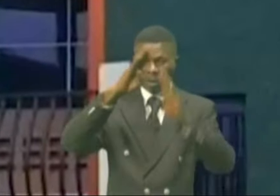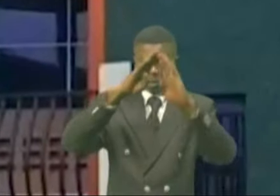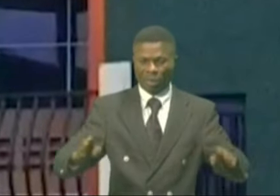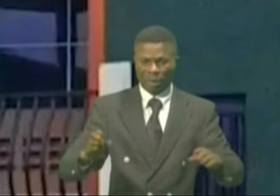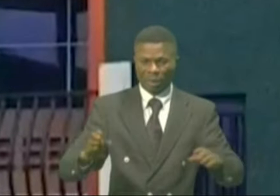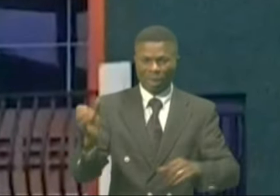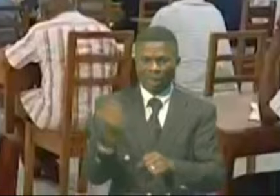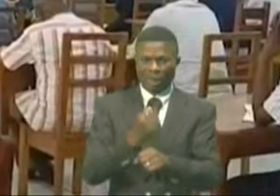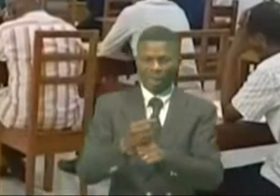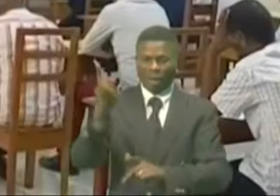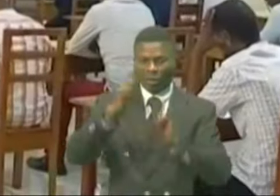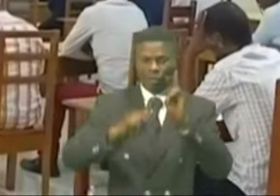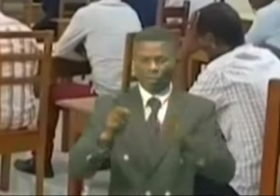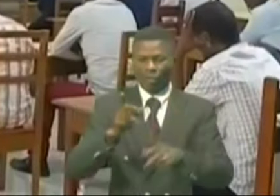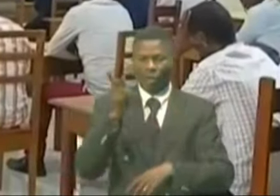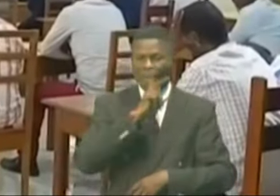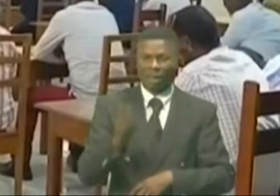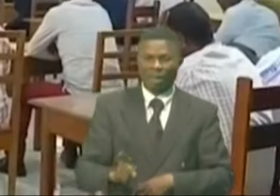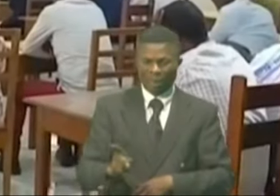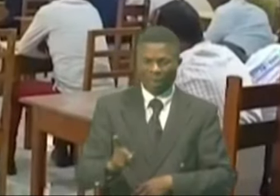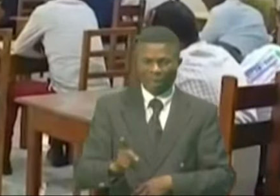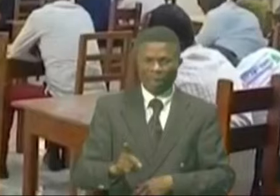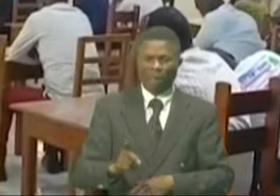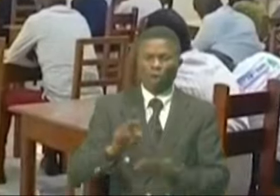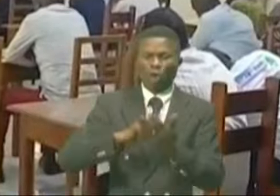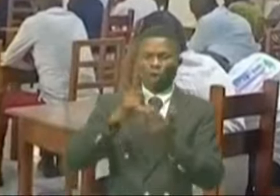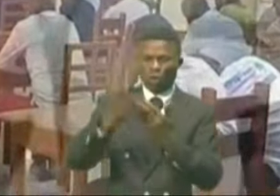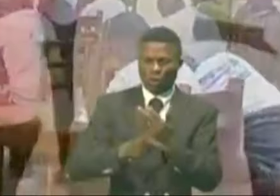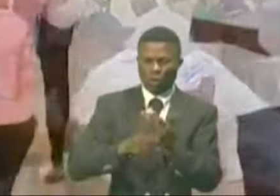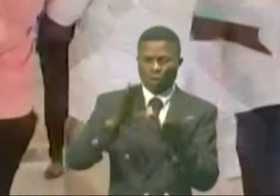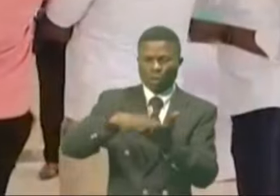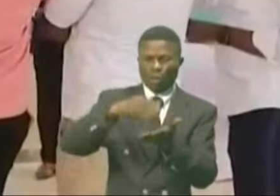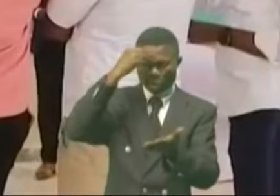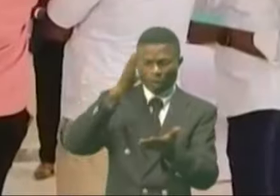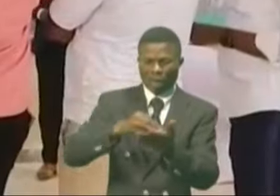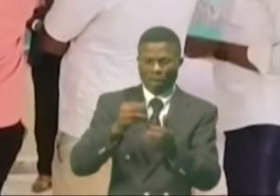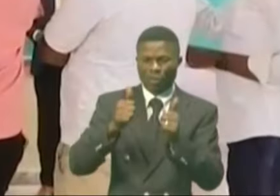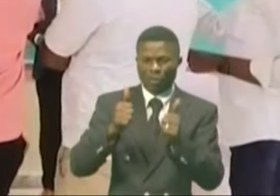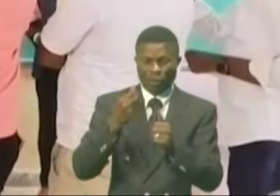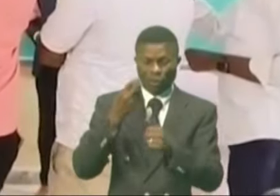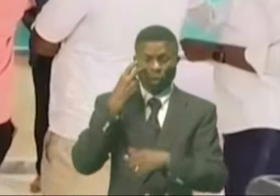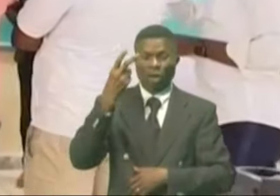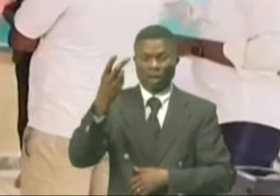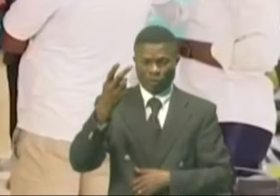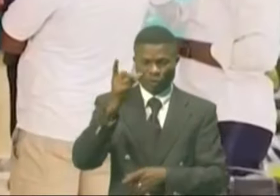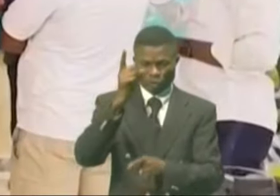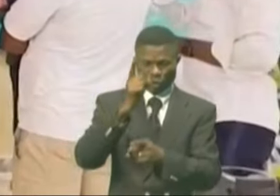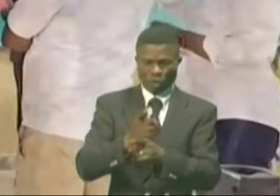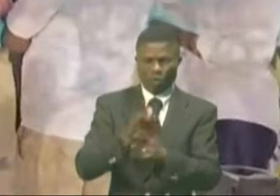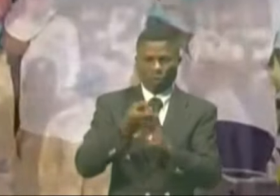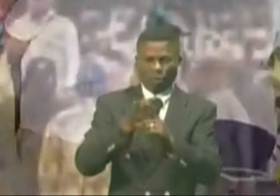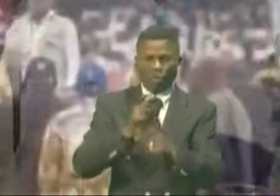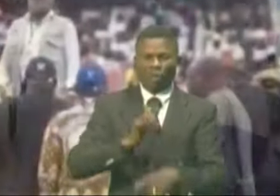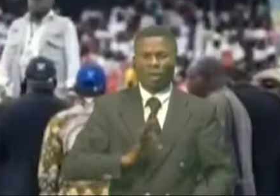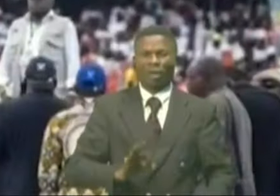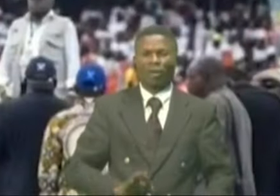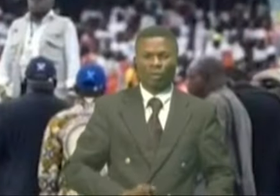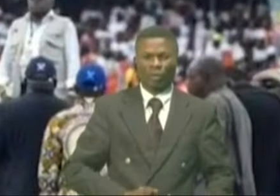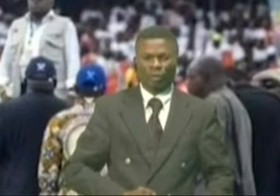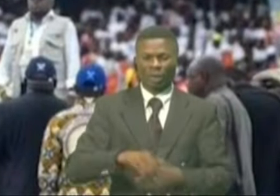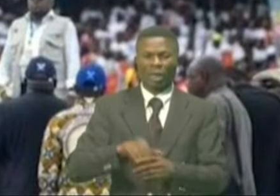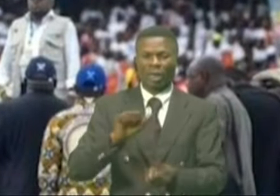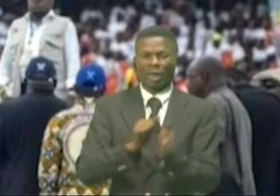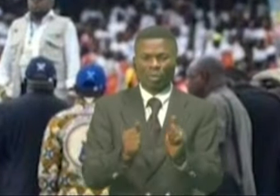publics Kisangani fait partie de ce vaste réseau d'apprentissage qui porte la vision du chef de l'État Félix-Antoine Tshisekedi dans le